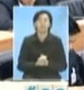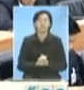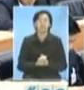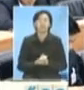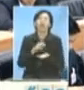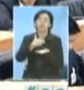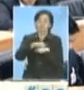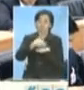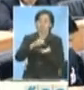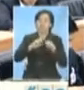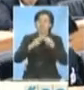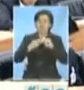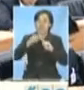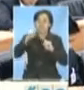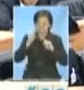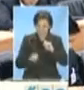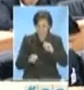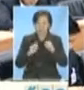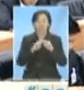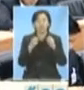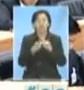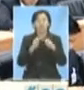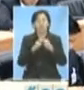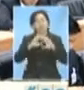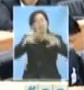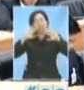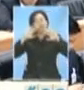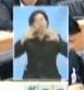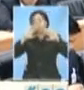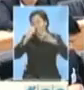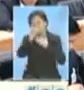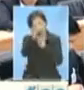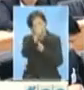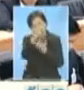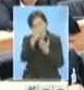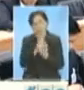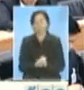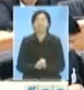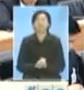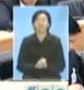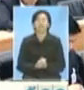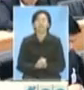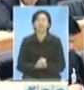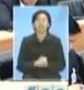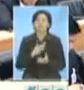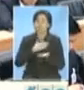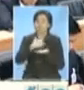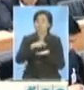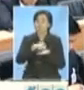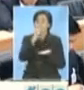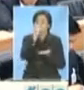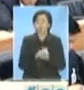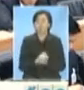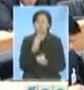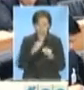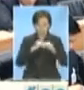นี่คือปัญหาที่เกิดขึ้นจริงๆและถูกละเลยจากรัฐบาลชุดนี้ครับที่ผมกล้าพูดอย่างนี้เพราะผมสะท้